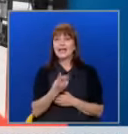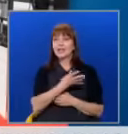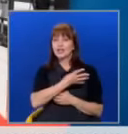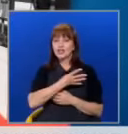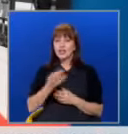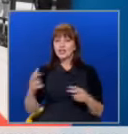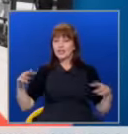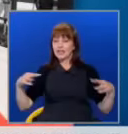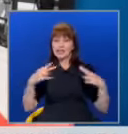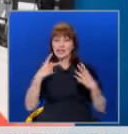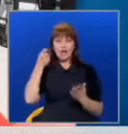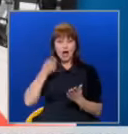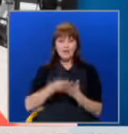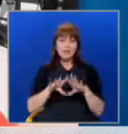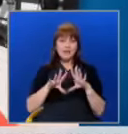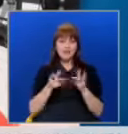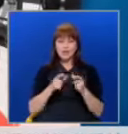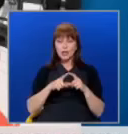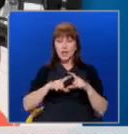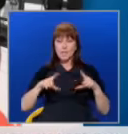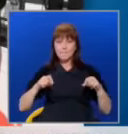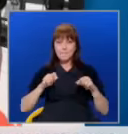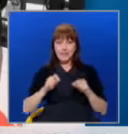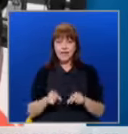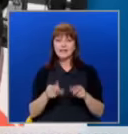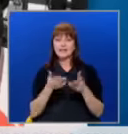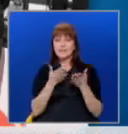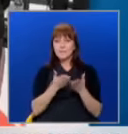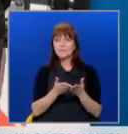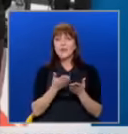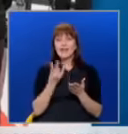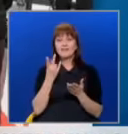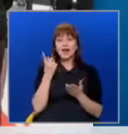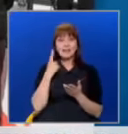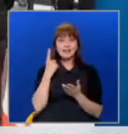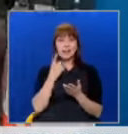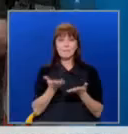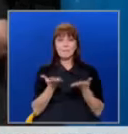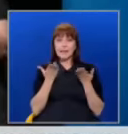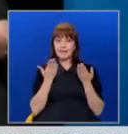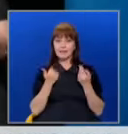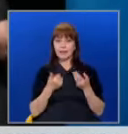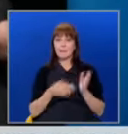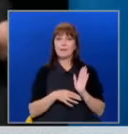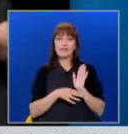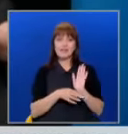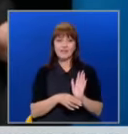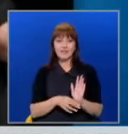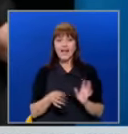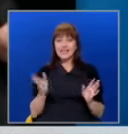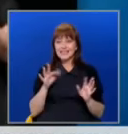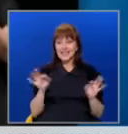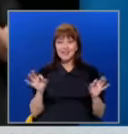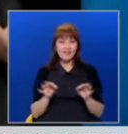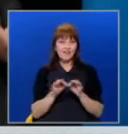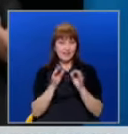1400 зрители са изкупили всички билети за прожекциите на Уроците на блага 2 дни преди самата премиера. А след финалните надписи